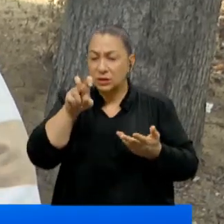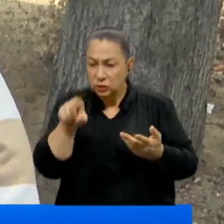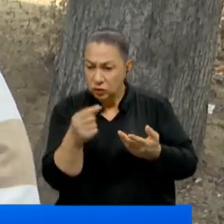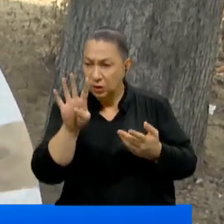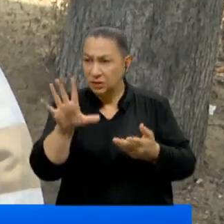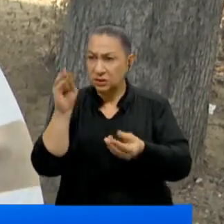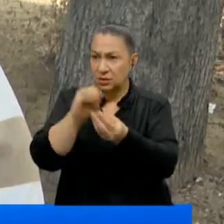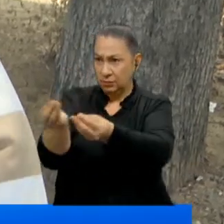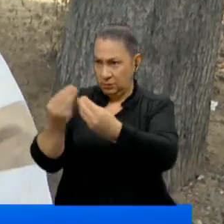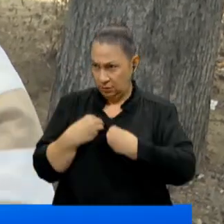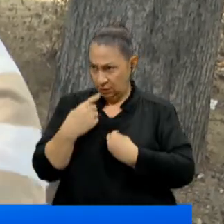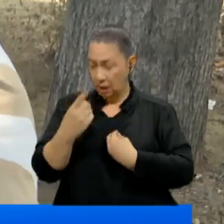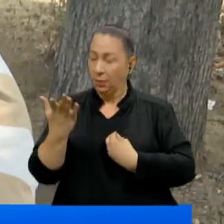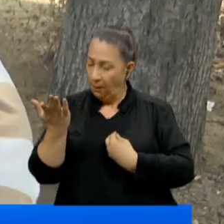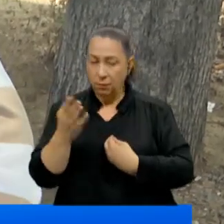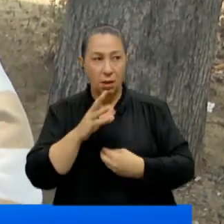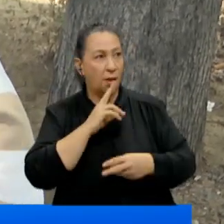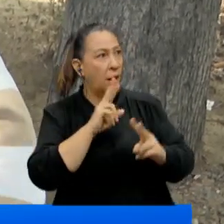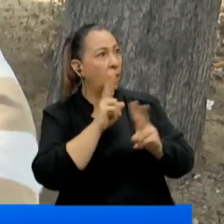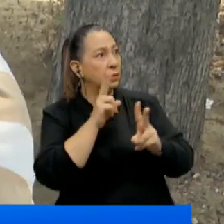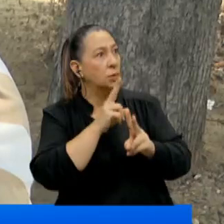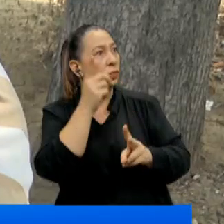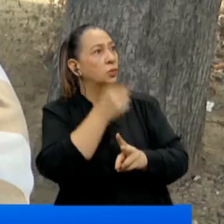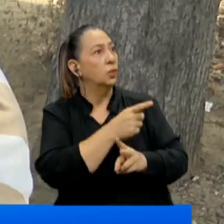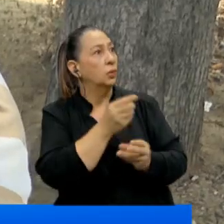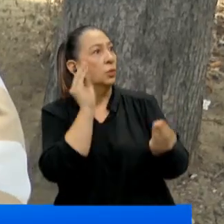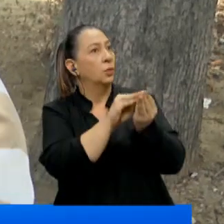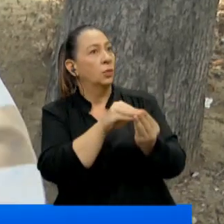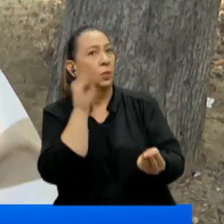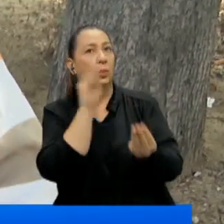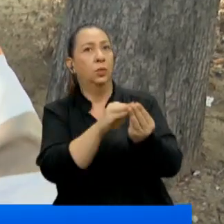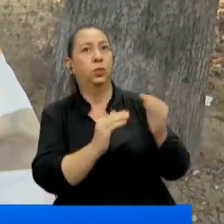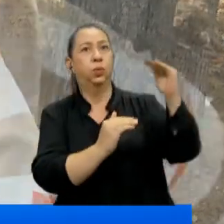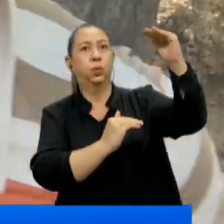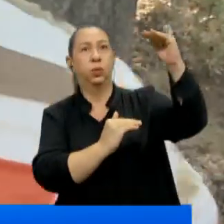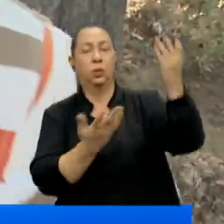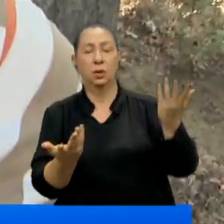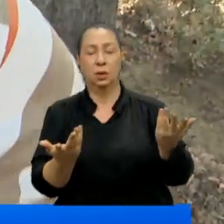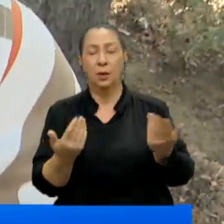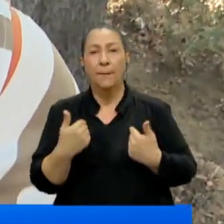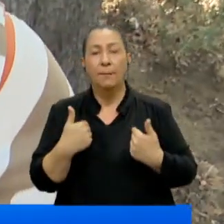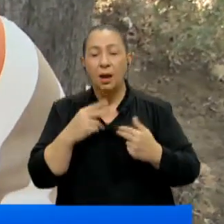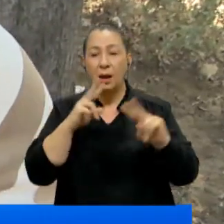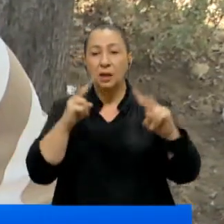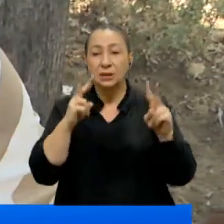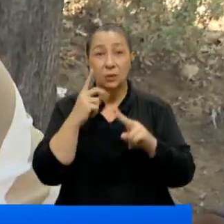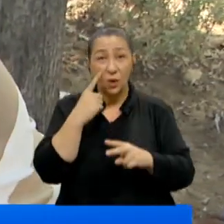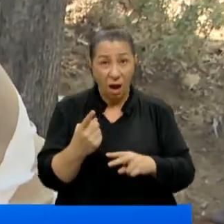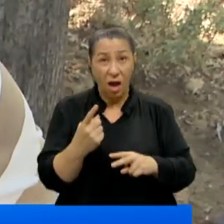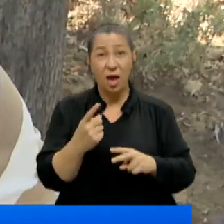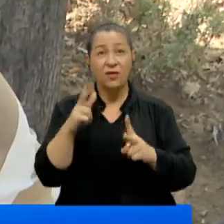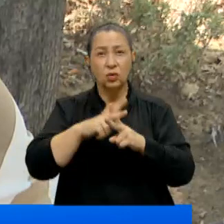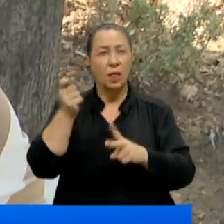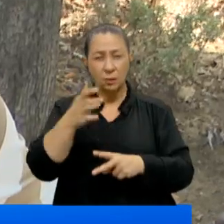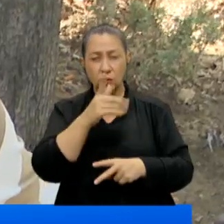8,45 zam veriyorum diye dedi. Elektriğe 10 defa zam geldi. Doğalgaza 10 defa zam geldi. Ne olacak? Ya ben elektrik parası olarak ne